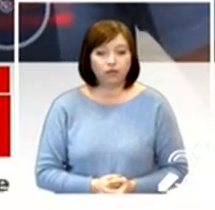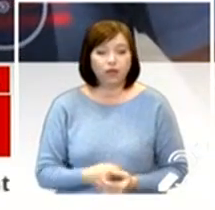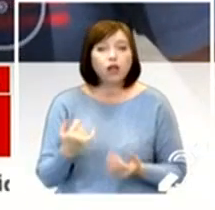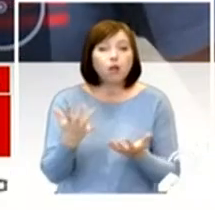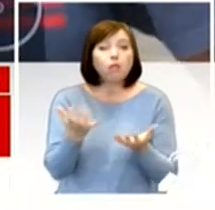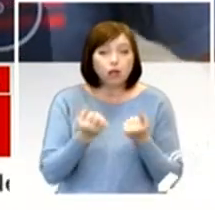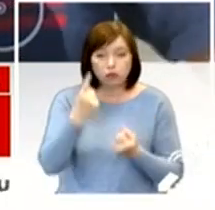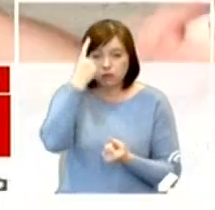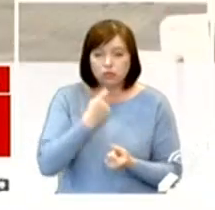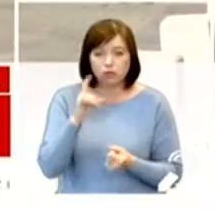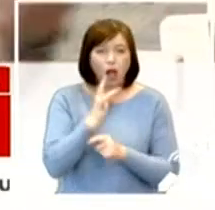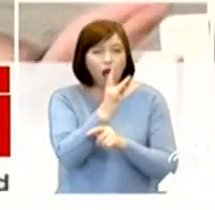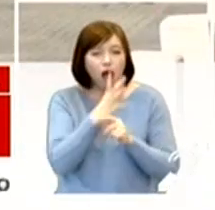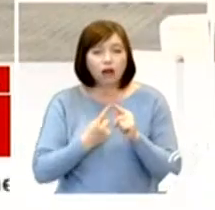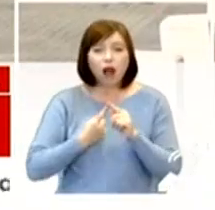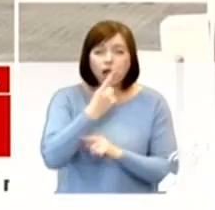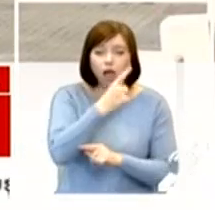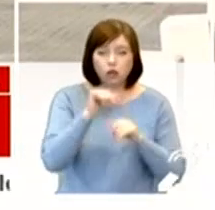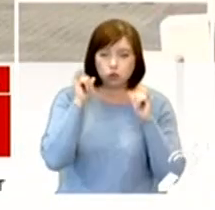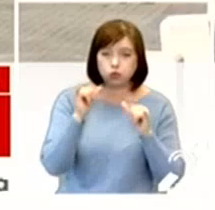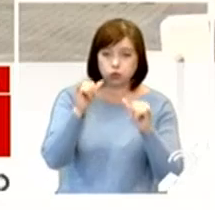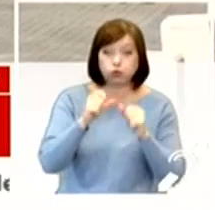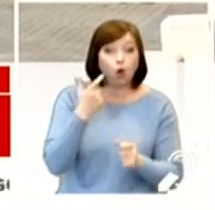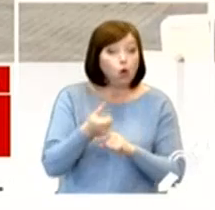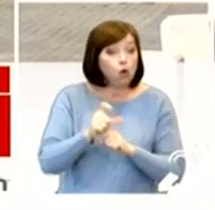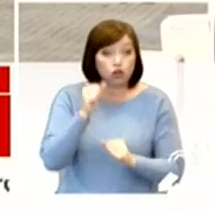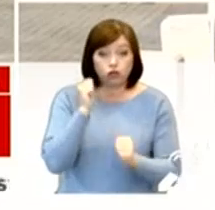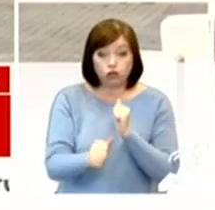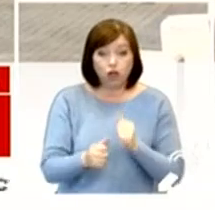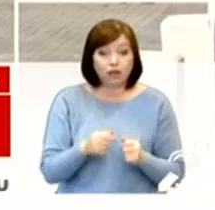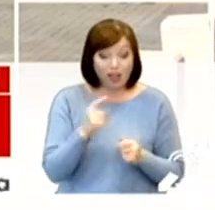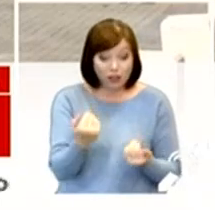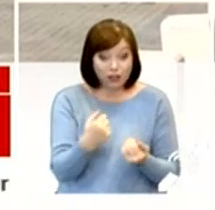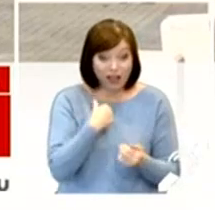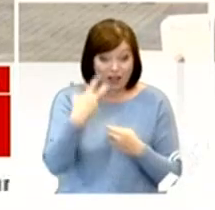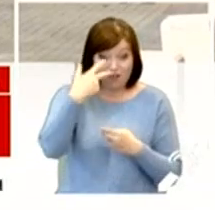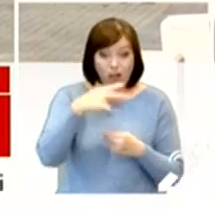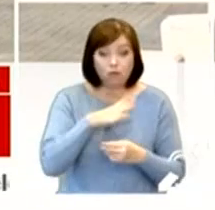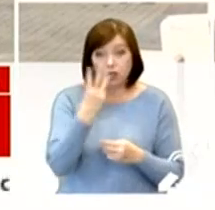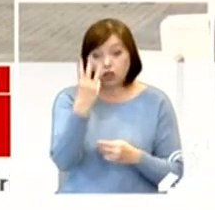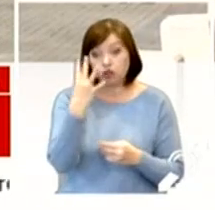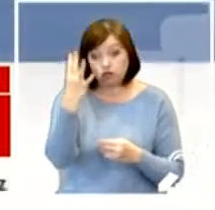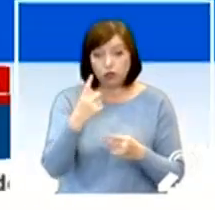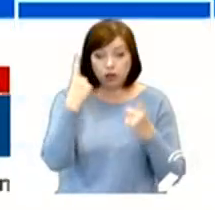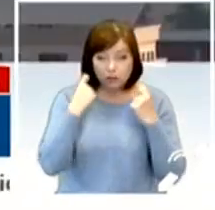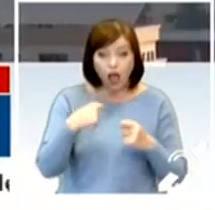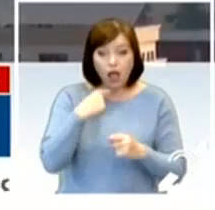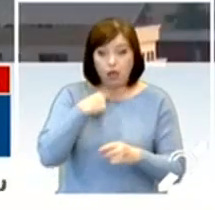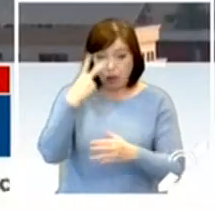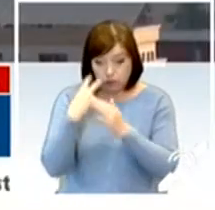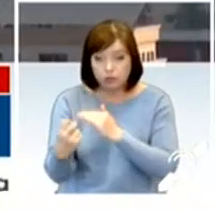Primim alerte cu rachete foarte des, adică înainte de acest direct, cred că am avut 3 sau 4 alerte cu